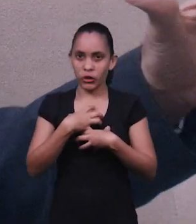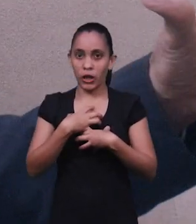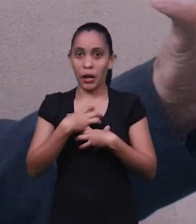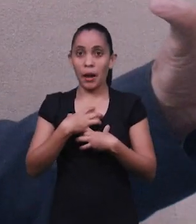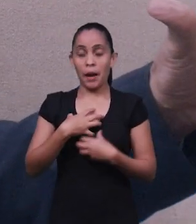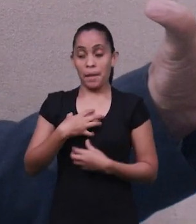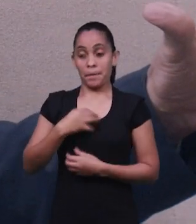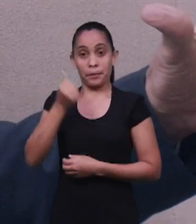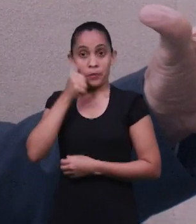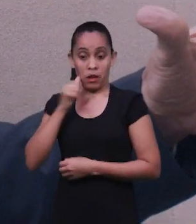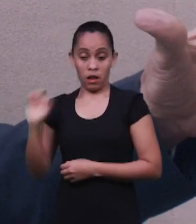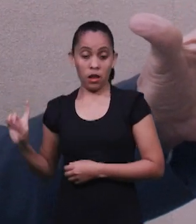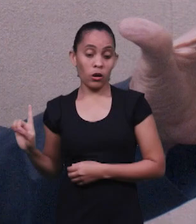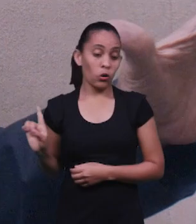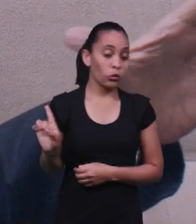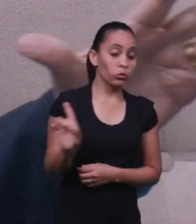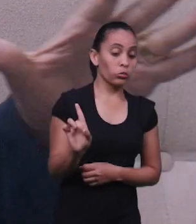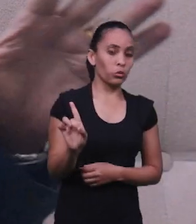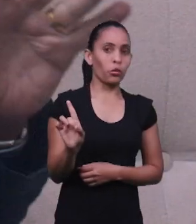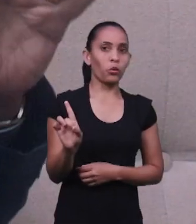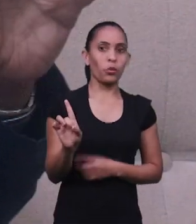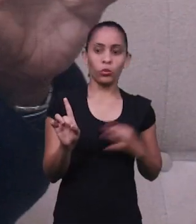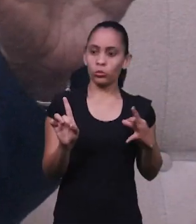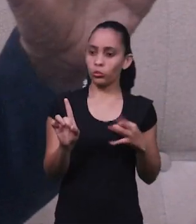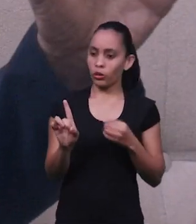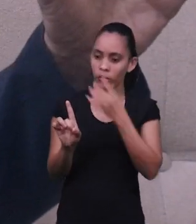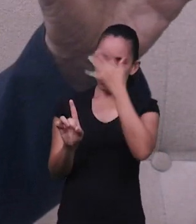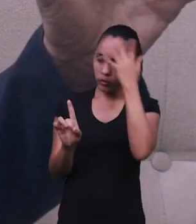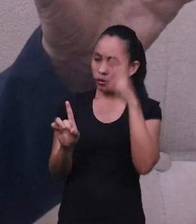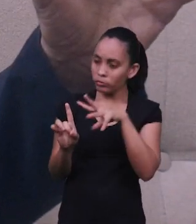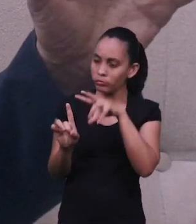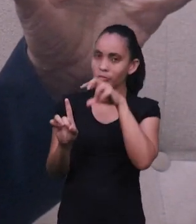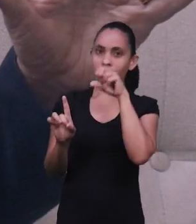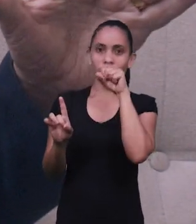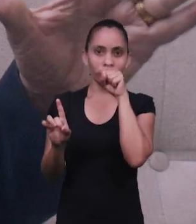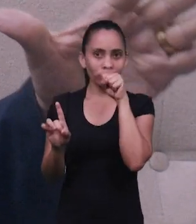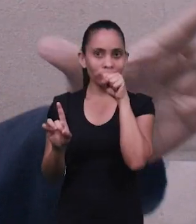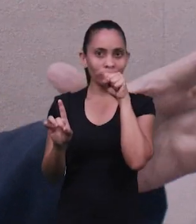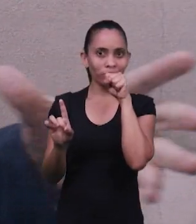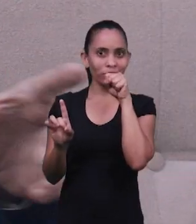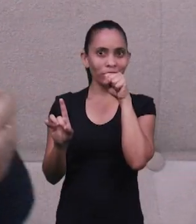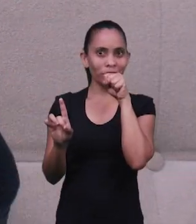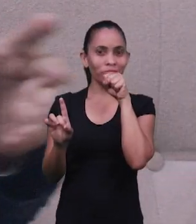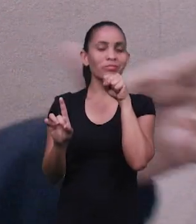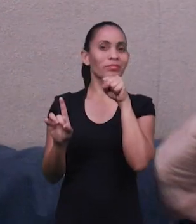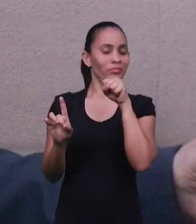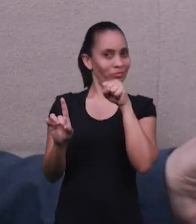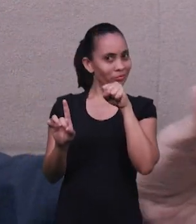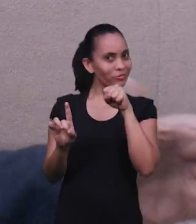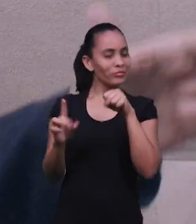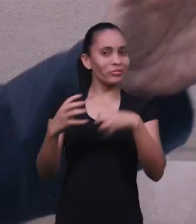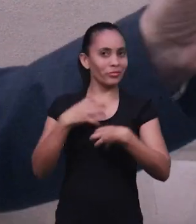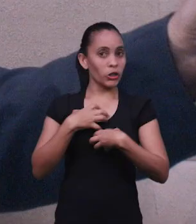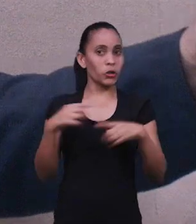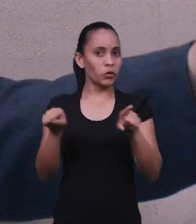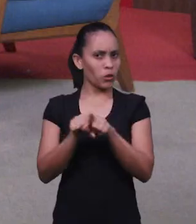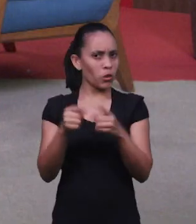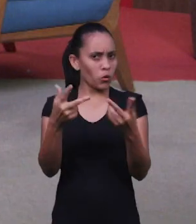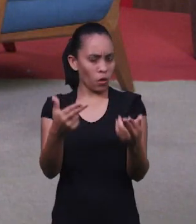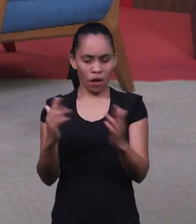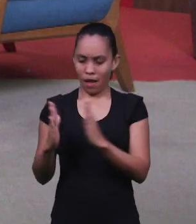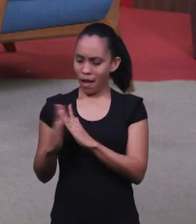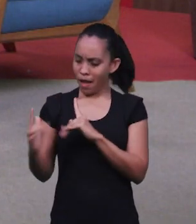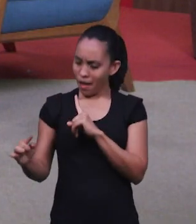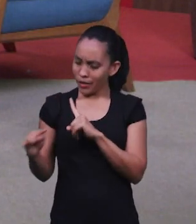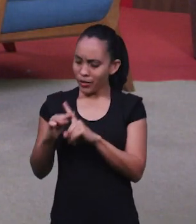jour-là, tout le monde a été touché avec ce parfum. Le Seigneur a dit, des fois, on arrive dans une